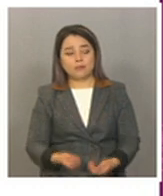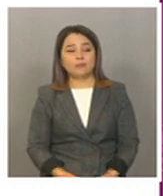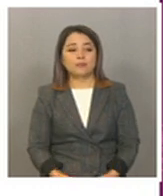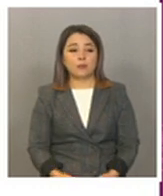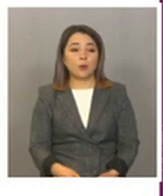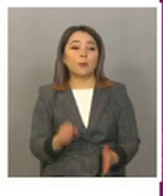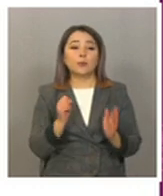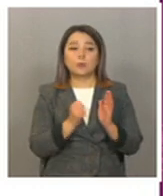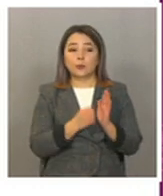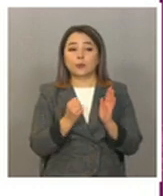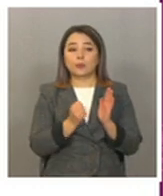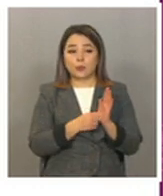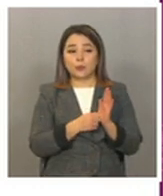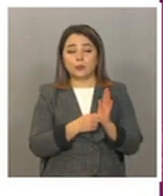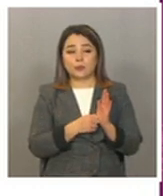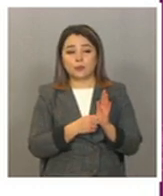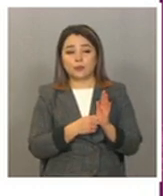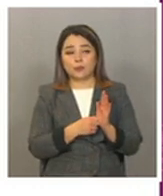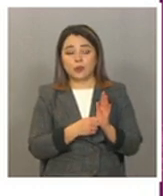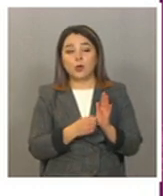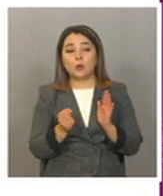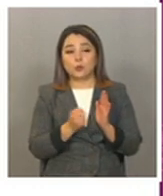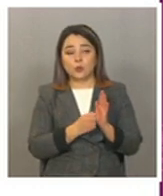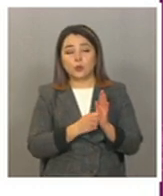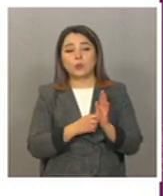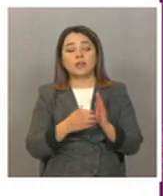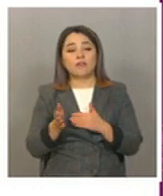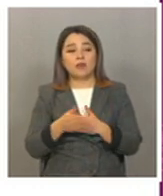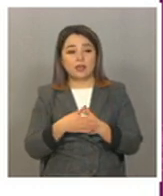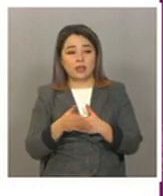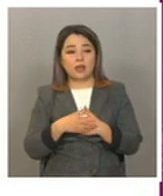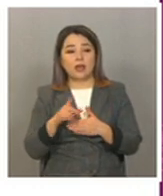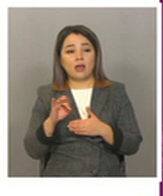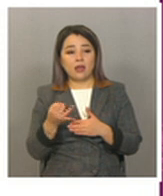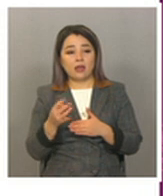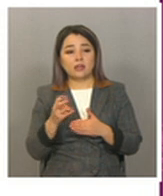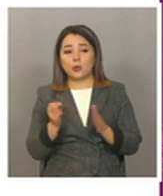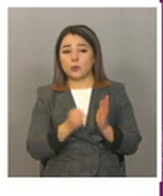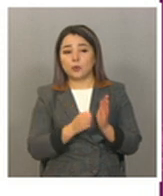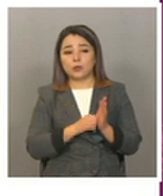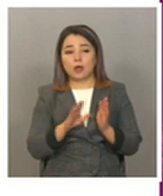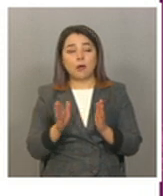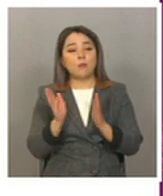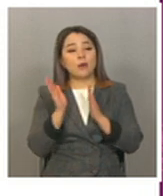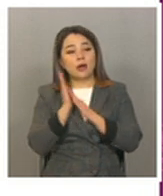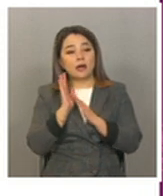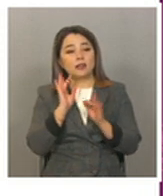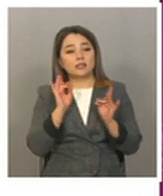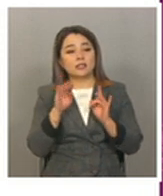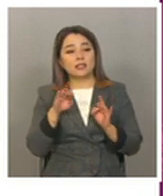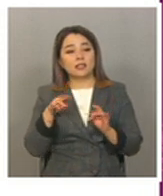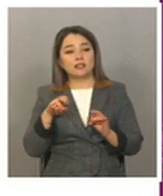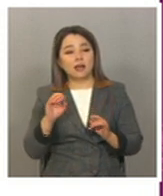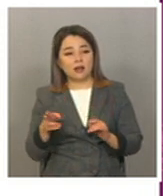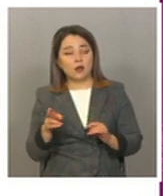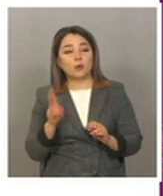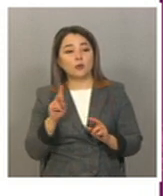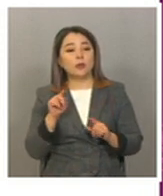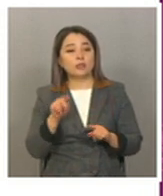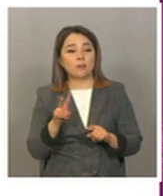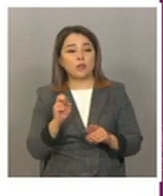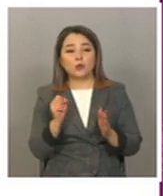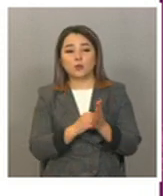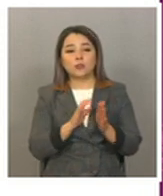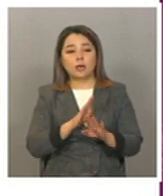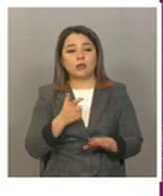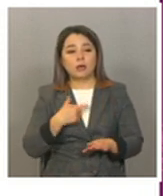Тук-тук. Стук в дверь. Эй, не тук-тук, баю-бай, тик-так. Кто там? Не стучите, я